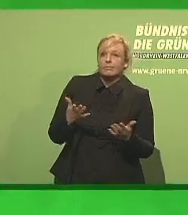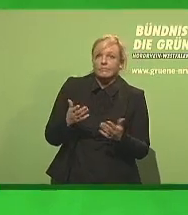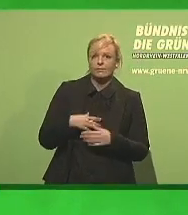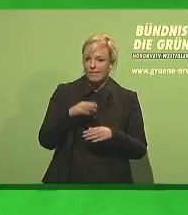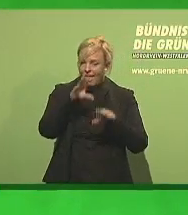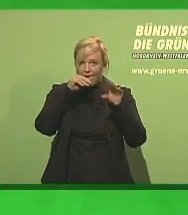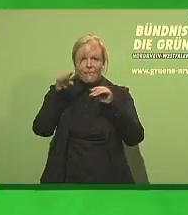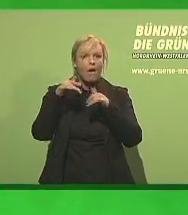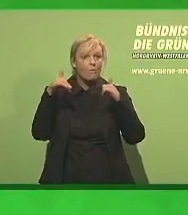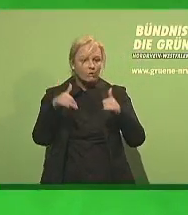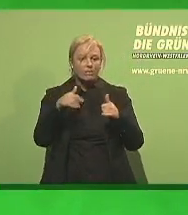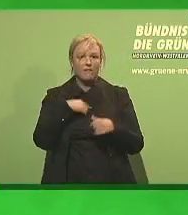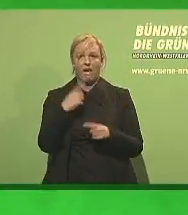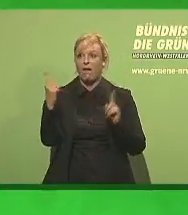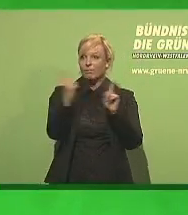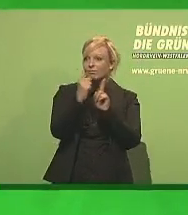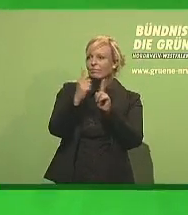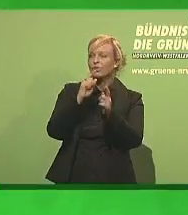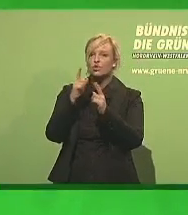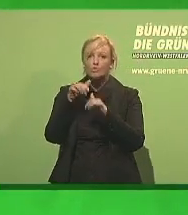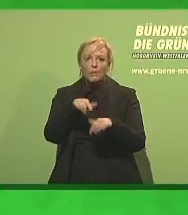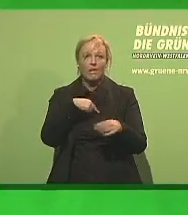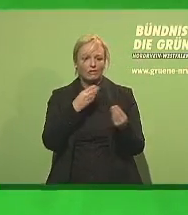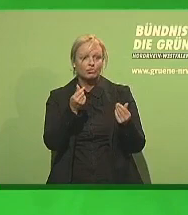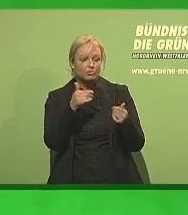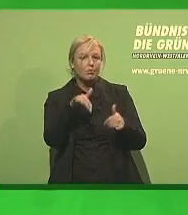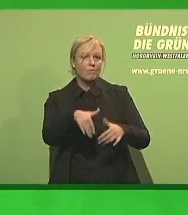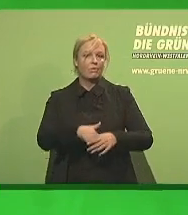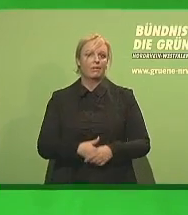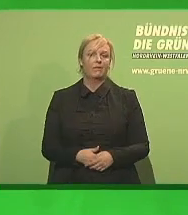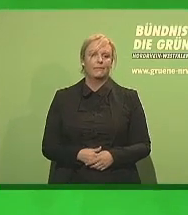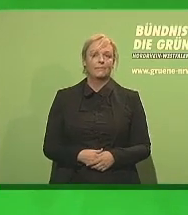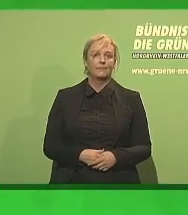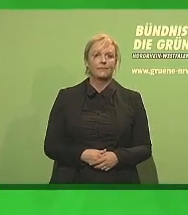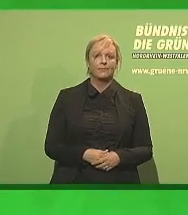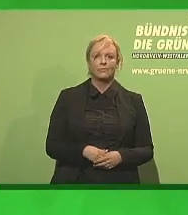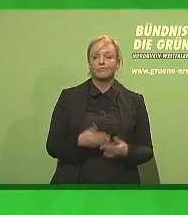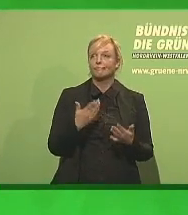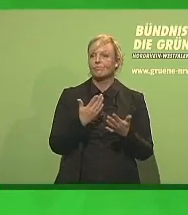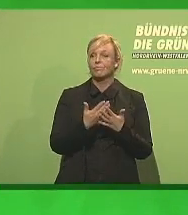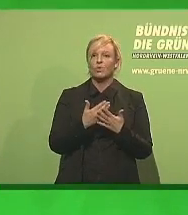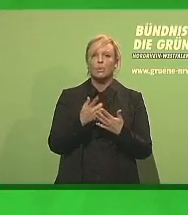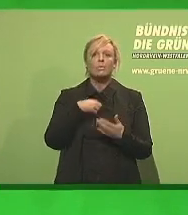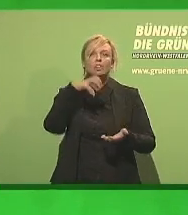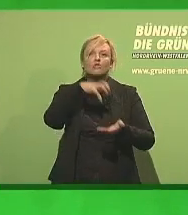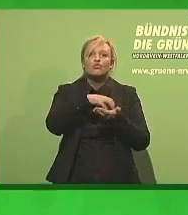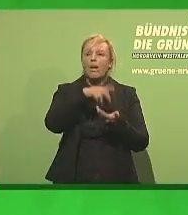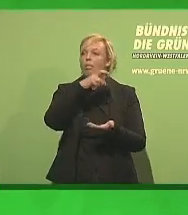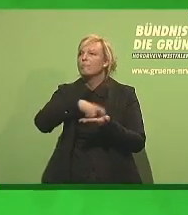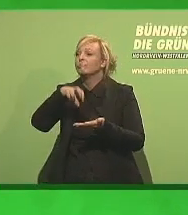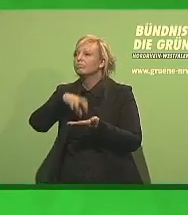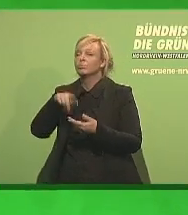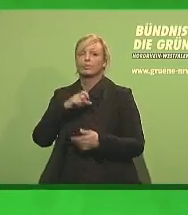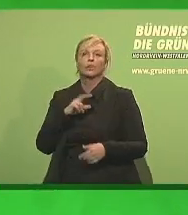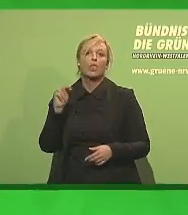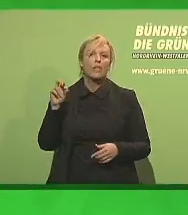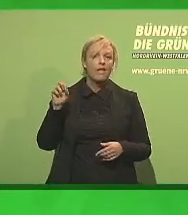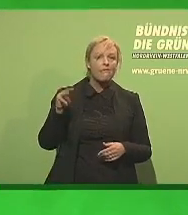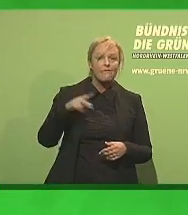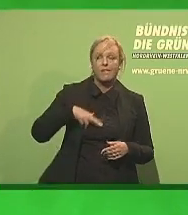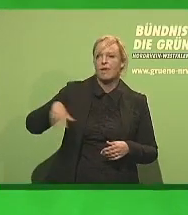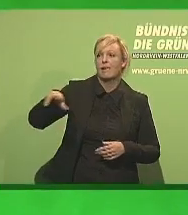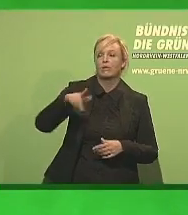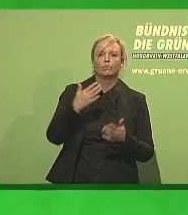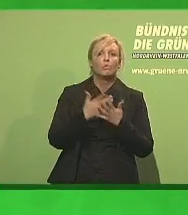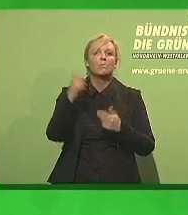wir auch in Gesprächen mit Menschen. Gehen wir doch einfach mal mit offenen Augen durch Städte in NRW. Eine Stadt